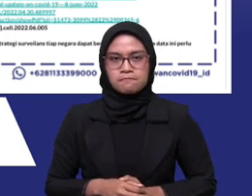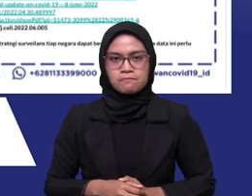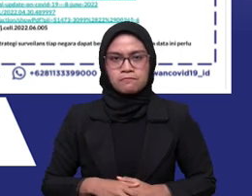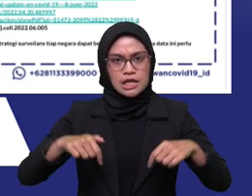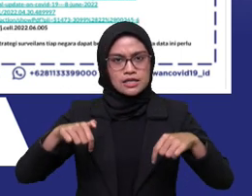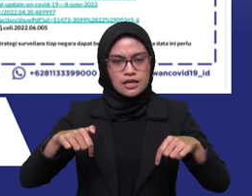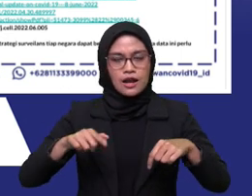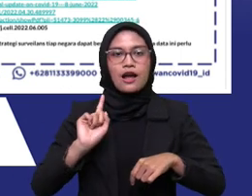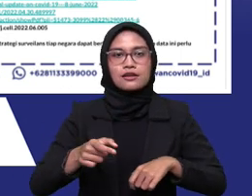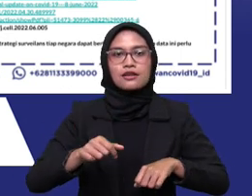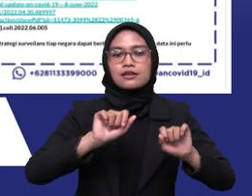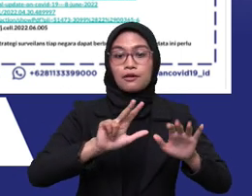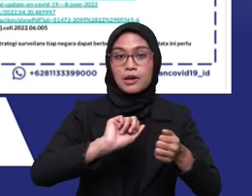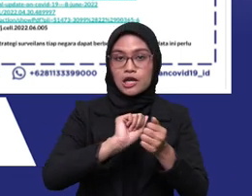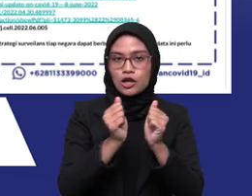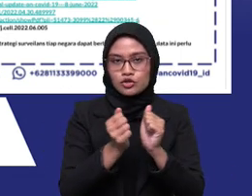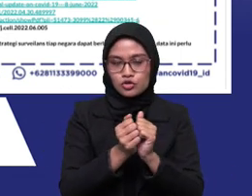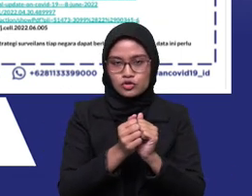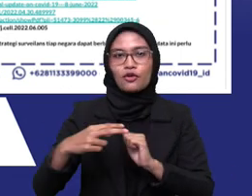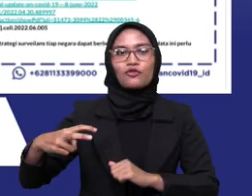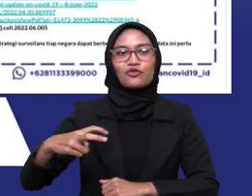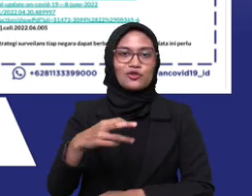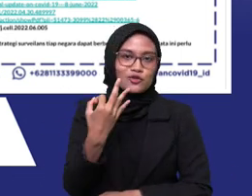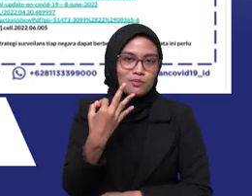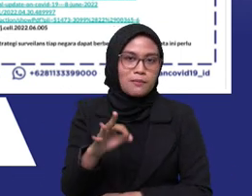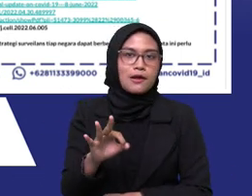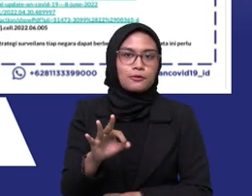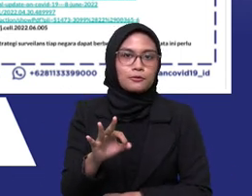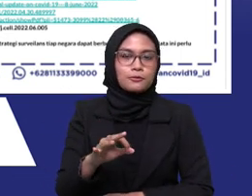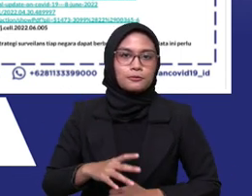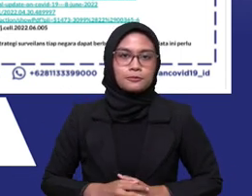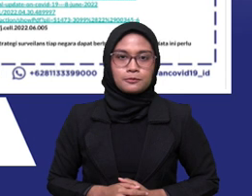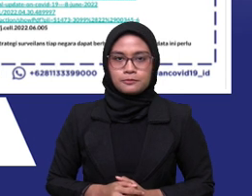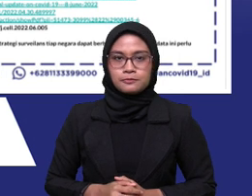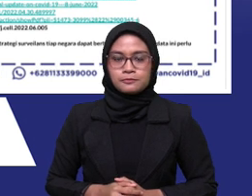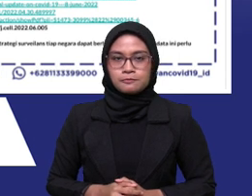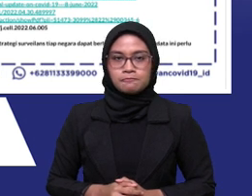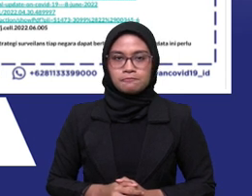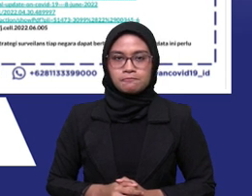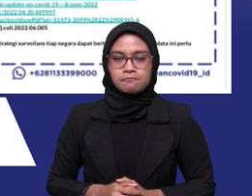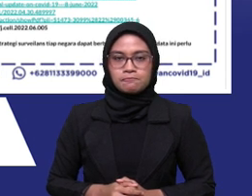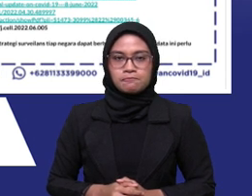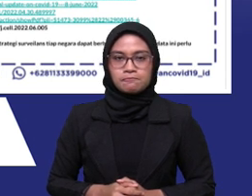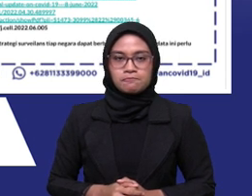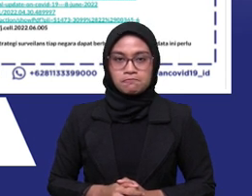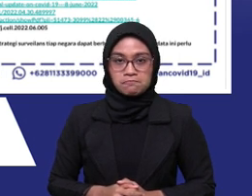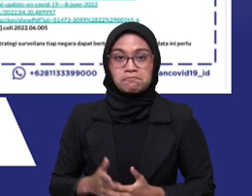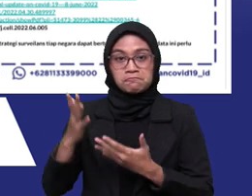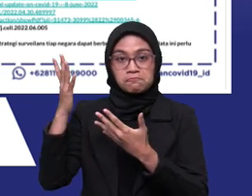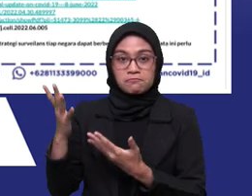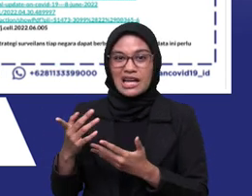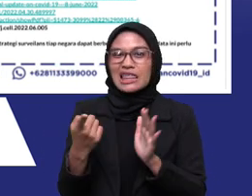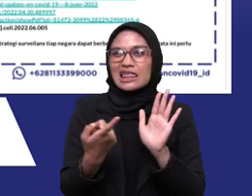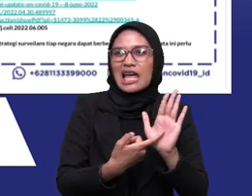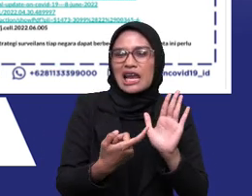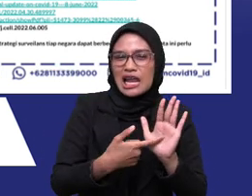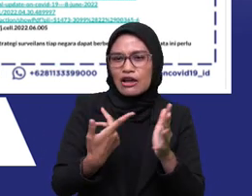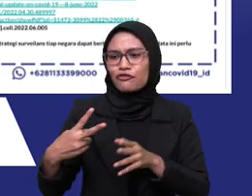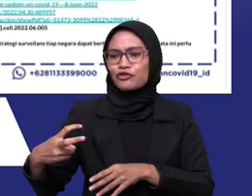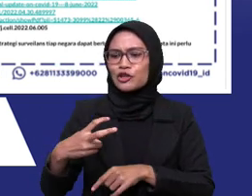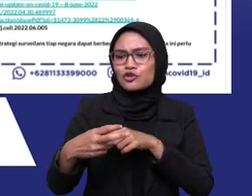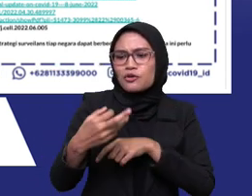delapan kasus telah teridentifikasi Berikut saya akan menyampaikan karakteristik dari varian ini Hai